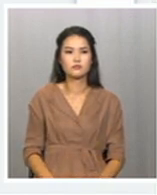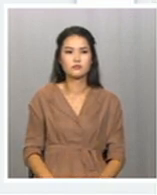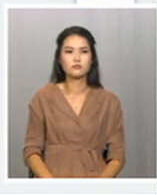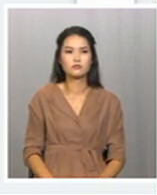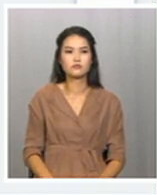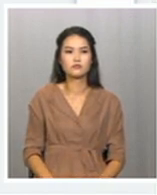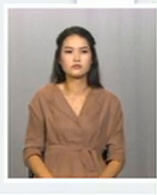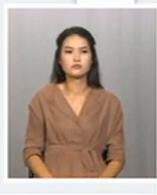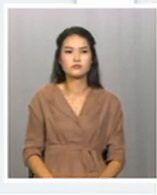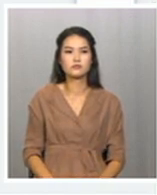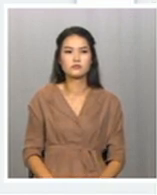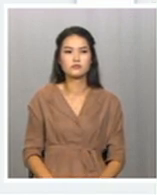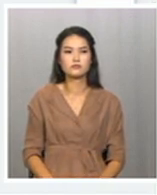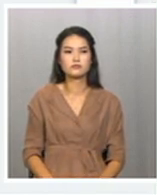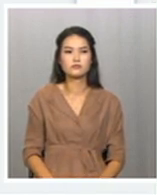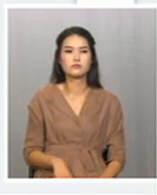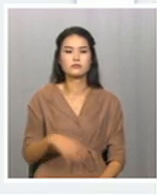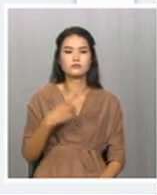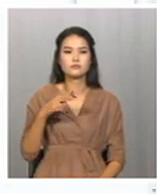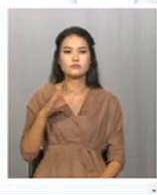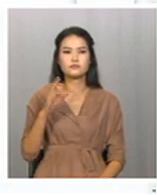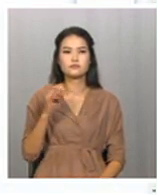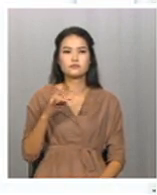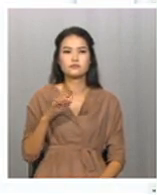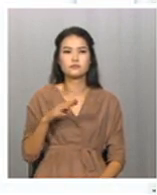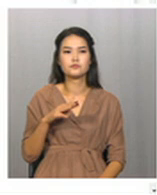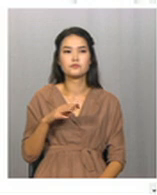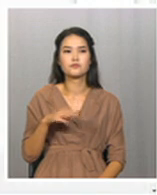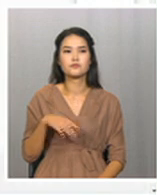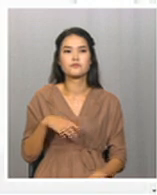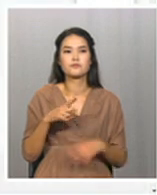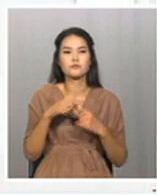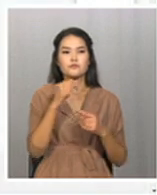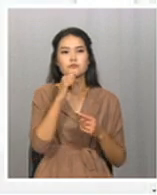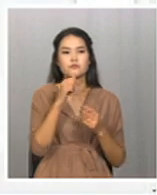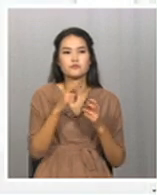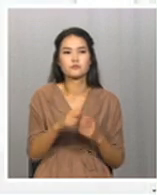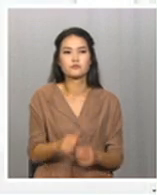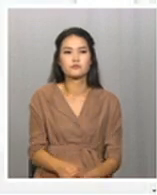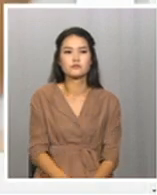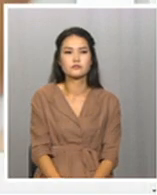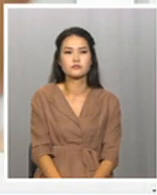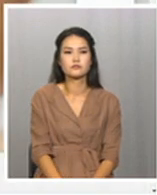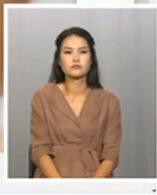Смартфон мен қараған кезде бізде сайт осылай көрінеді.